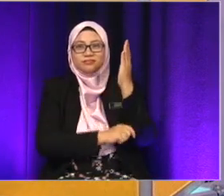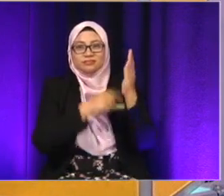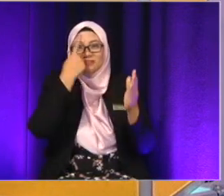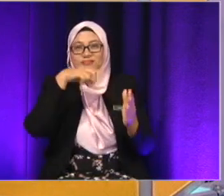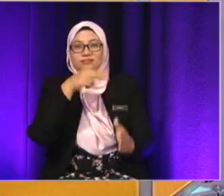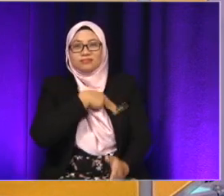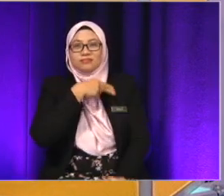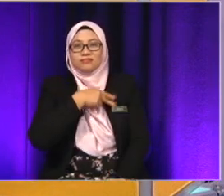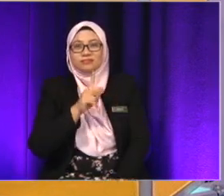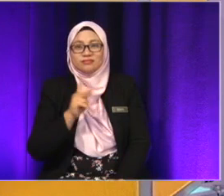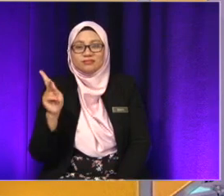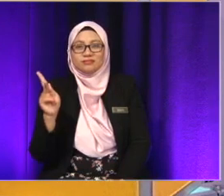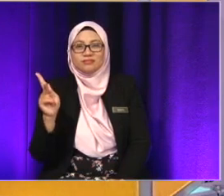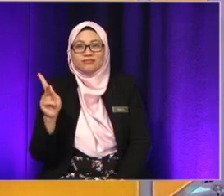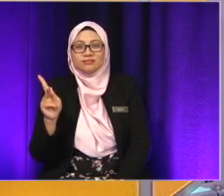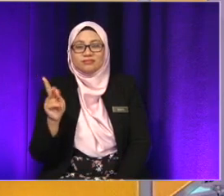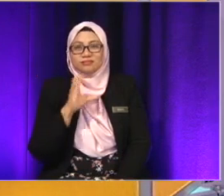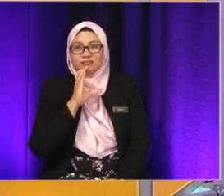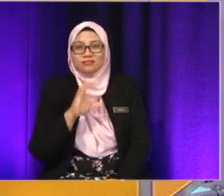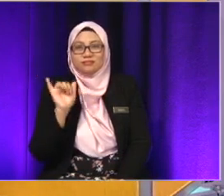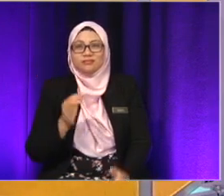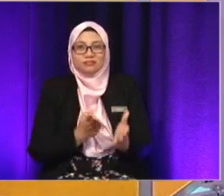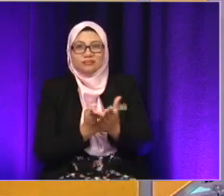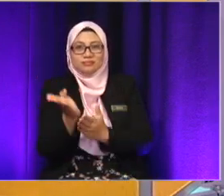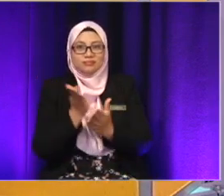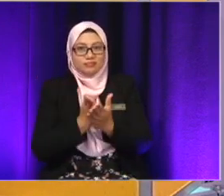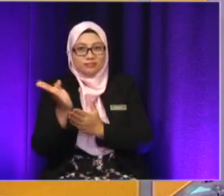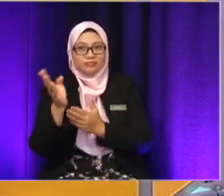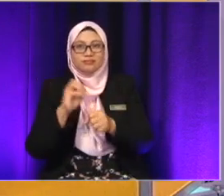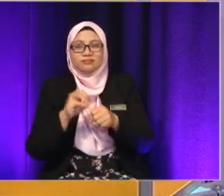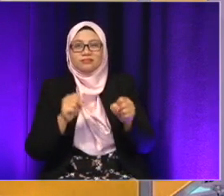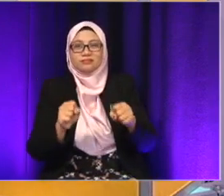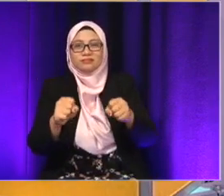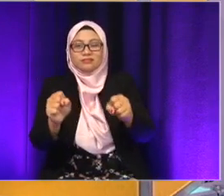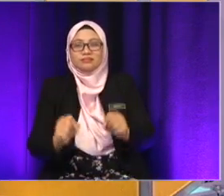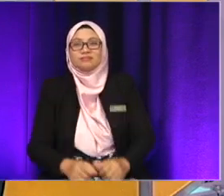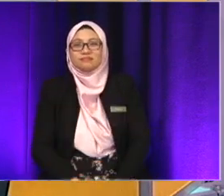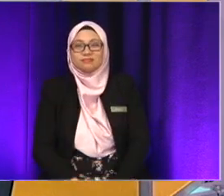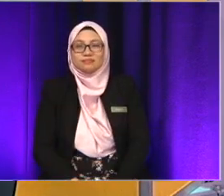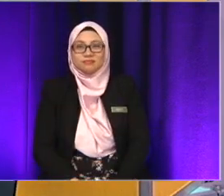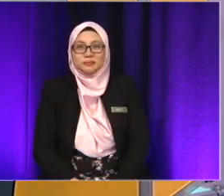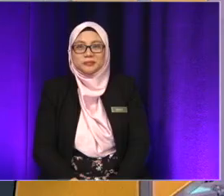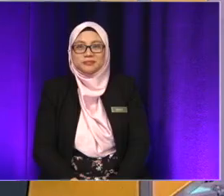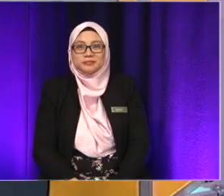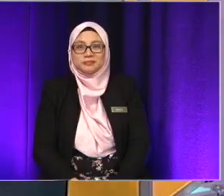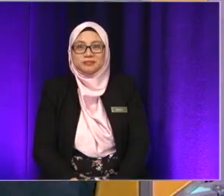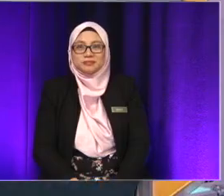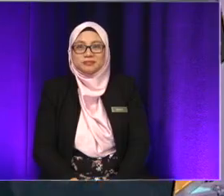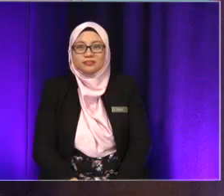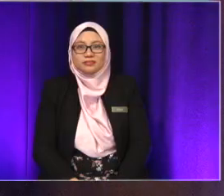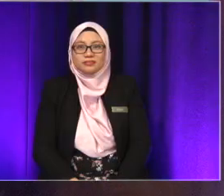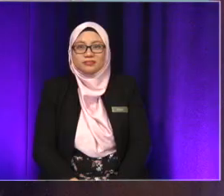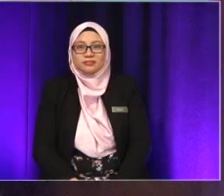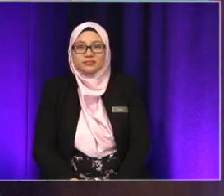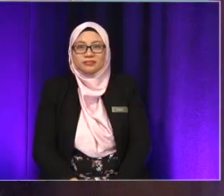menghasilkan aliran cecair hidrolik yang berterusan dalam sistem. Itu aja. Okey. Boleh Aiman Boleh cikgu. Okey, alhamdulillah.